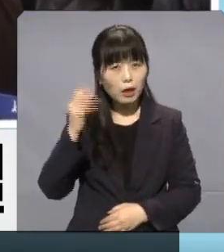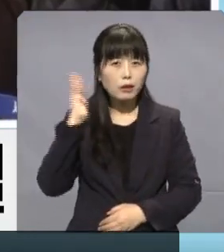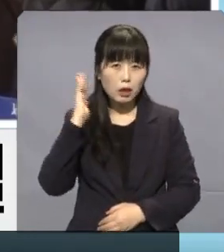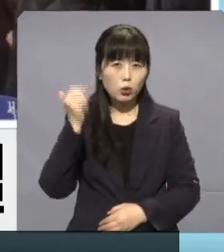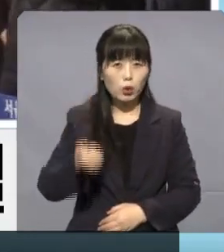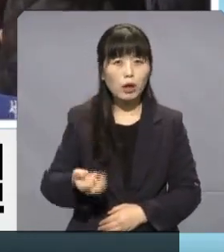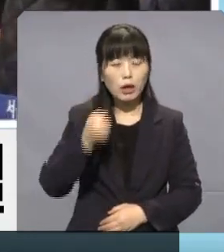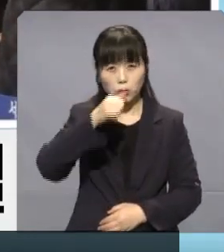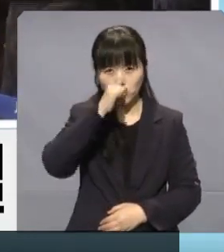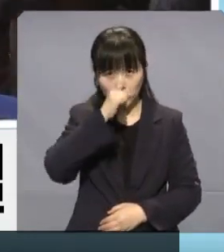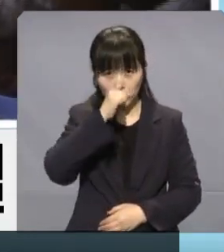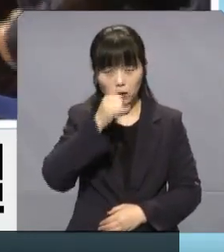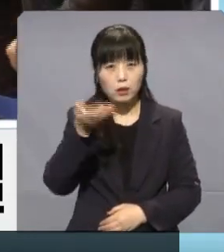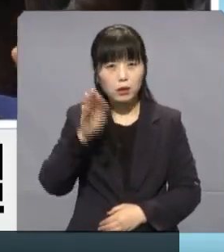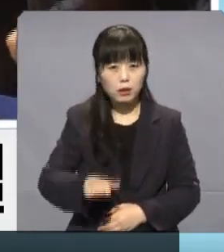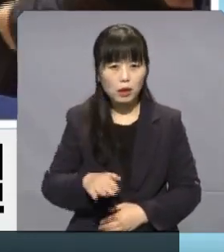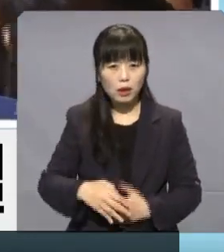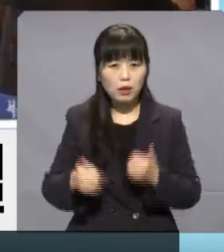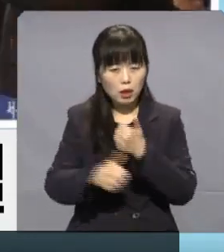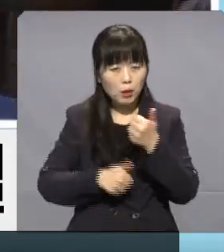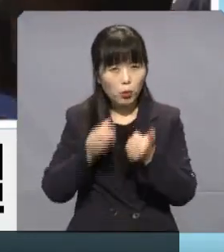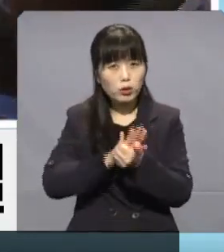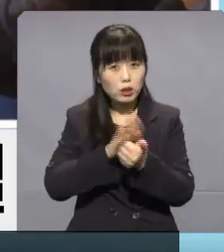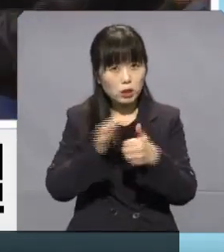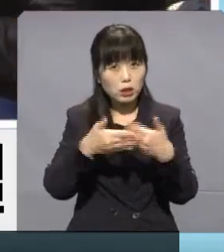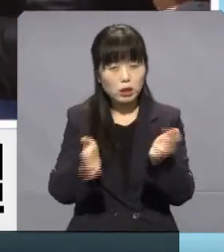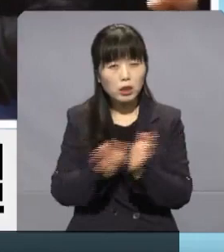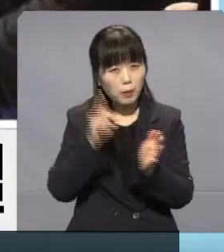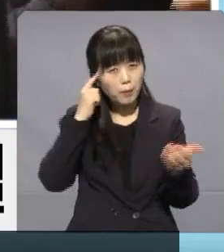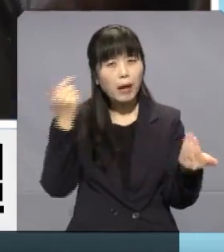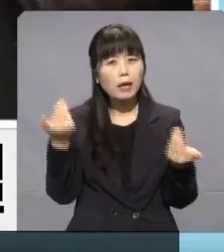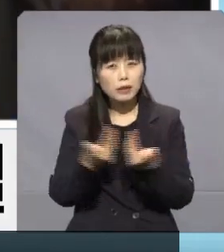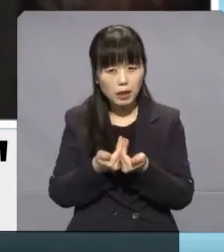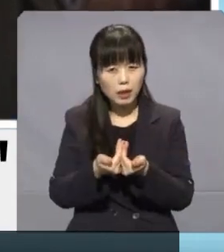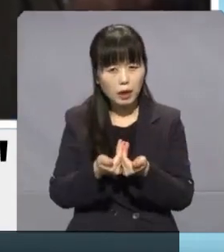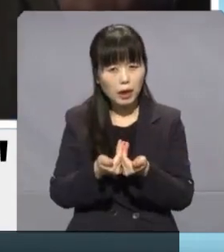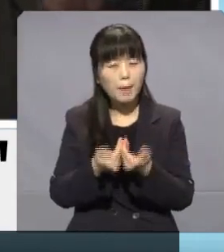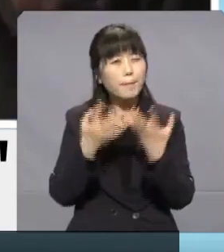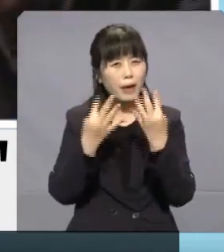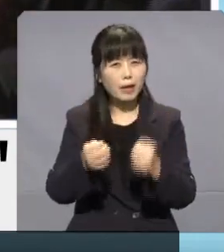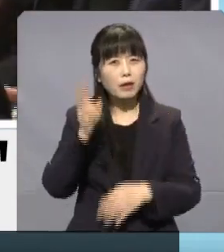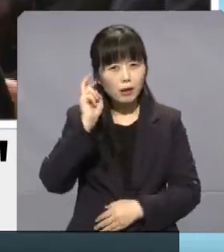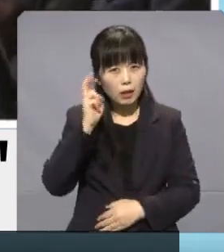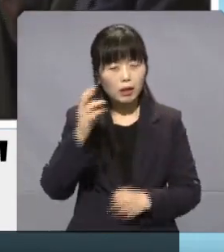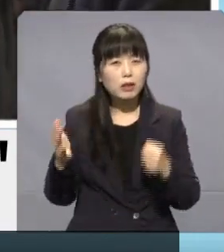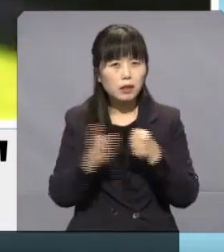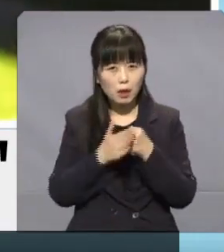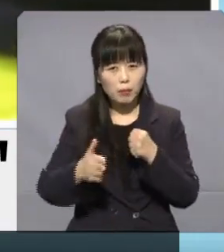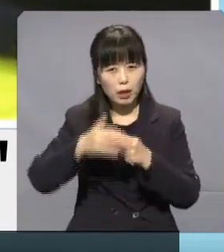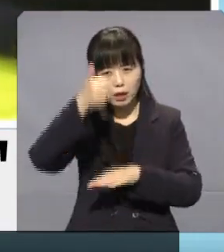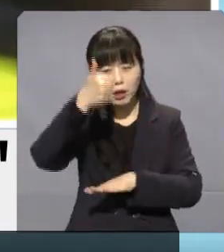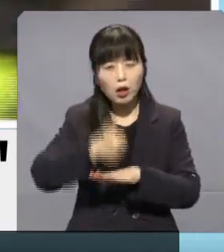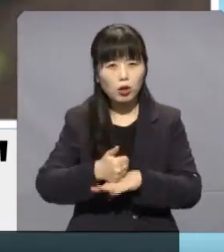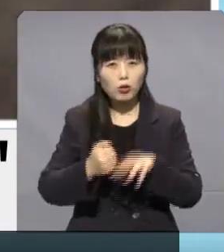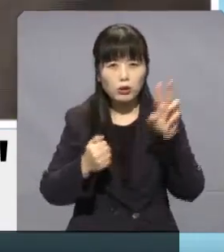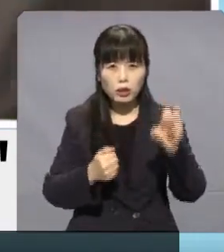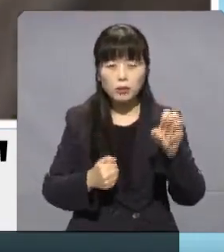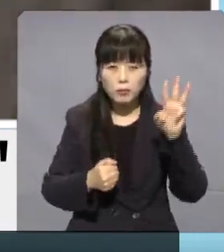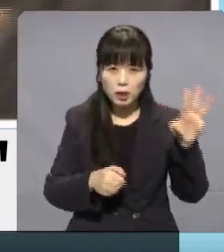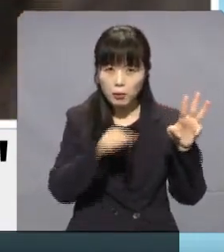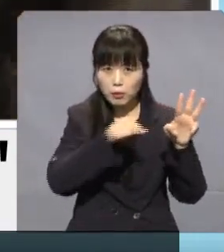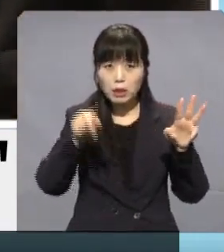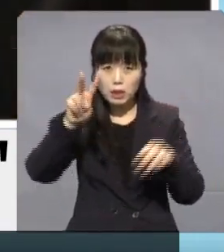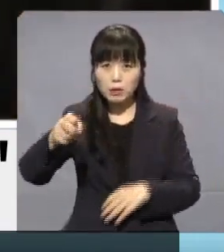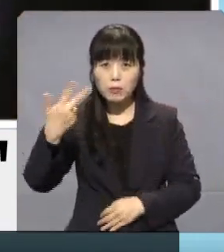대통령이 가지고 있는 걸로 알고 있는데 예. 참모와 지지층의 반대가 적지 않은 것 같아서 네. 결과는 23일, 27일